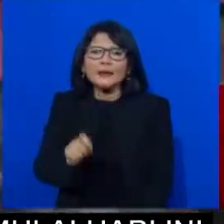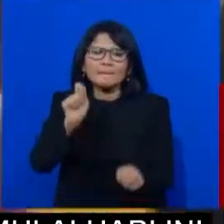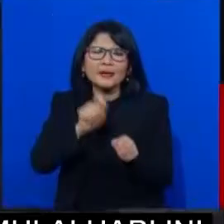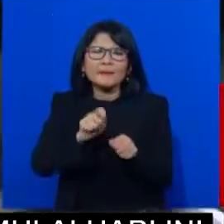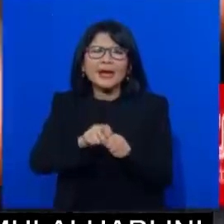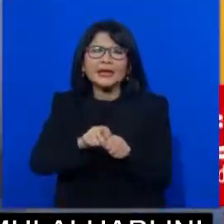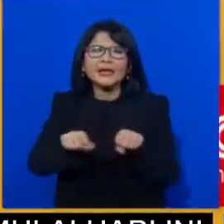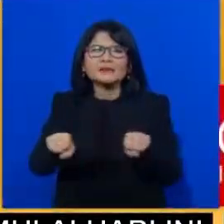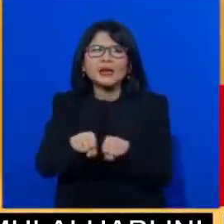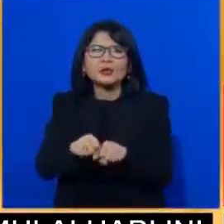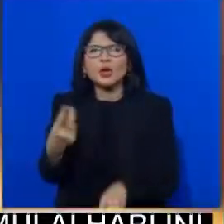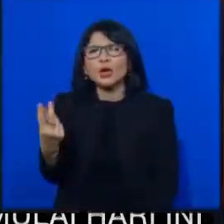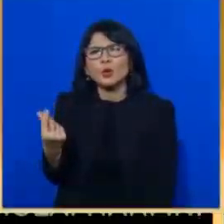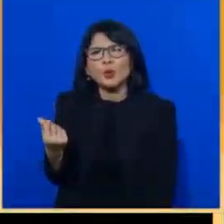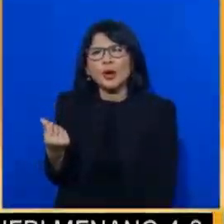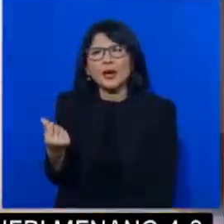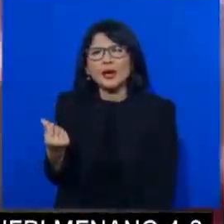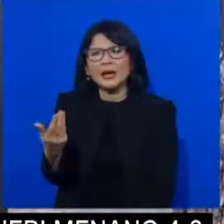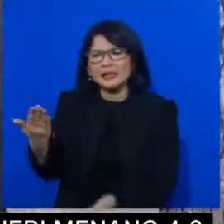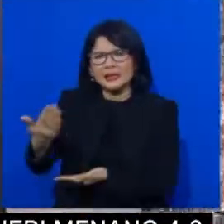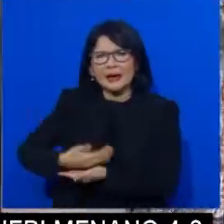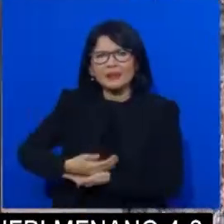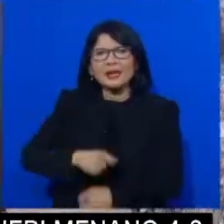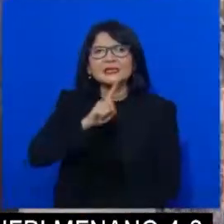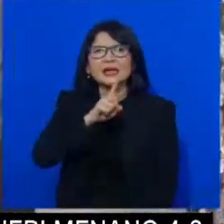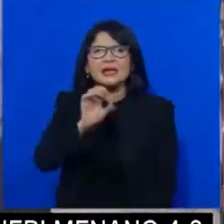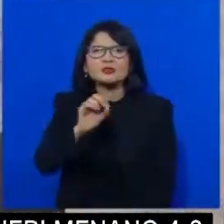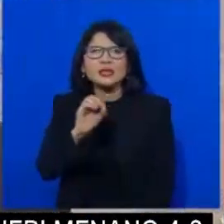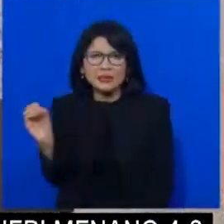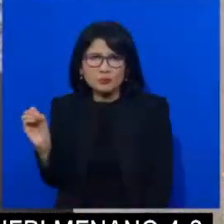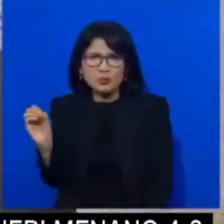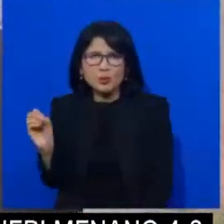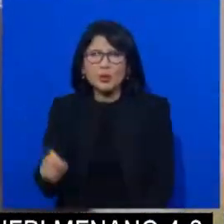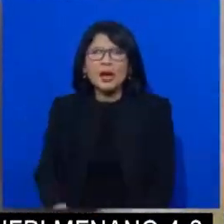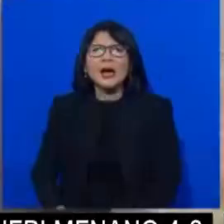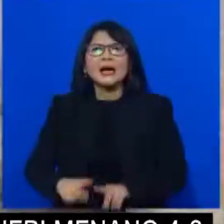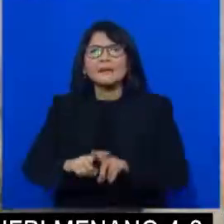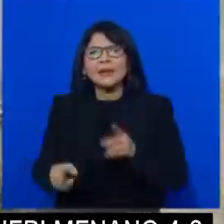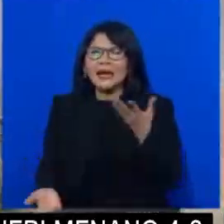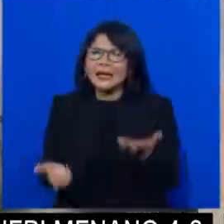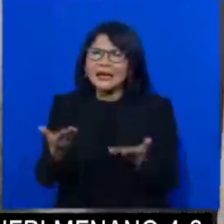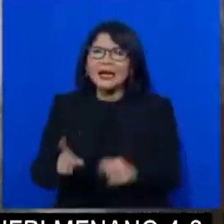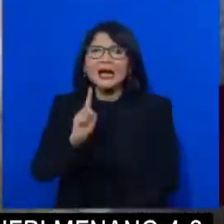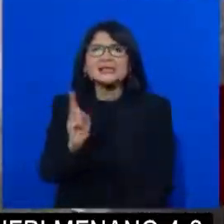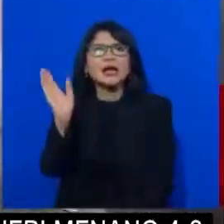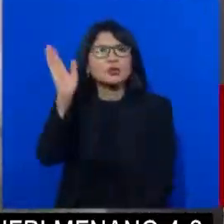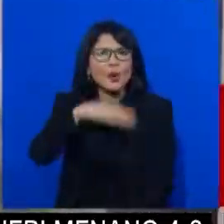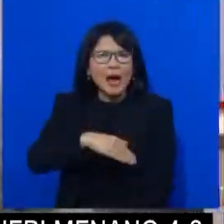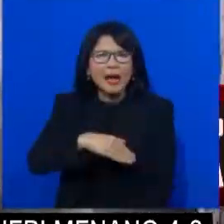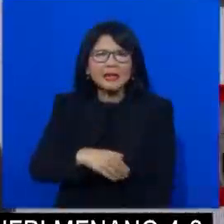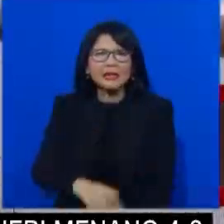harian rata-ratanya Rp100.000. Namun tidak jarang, dalam sehari jasanya tidak